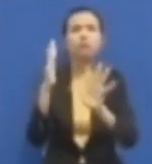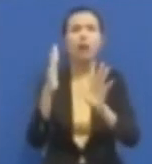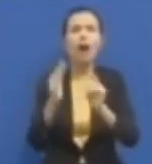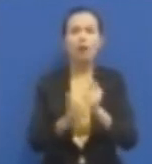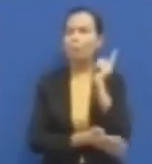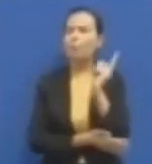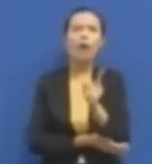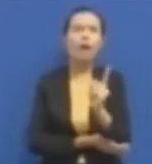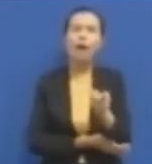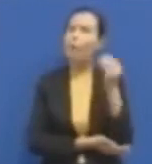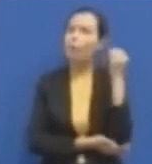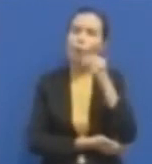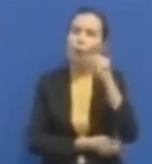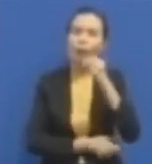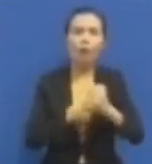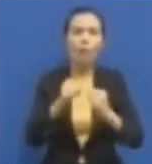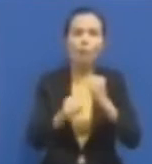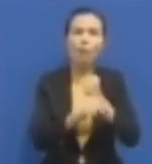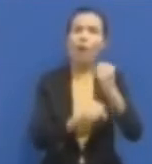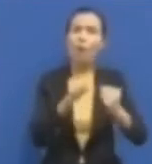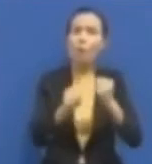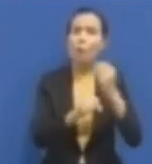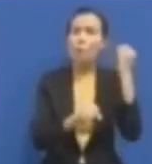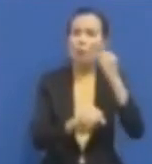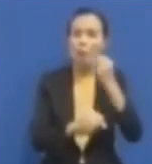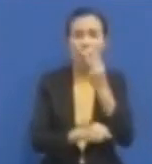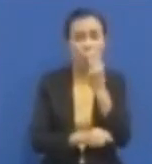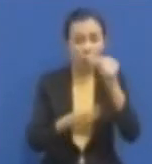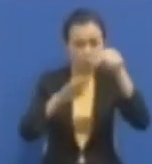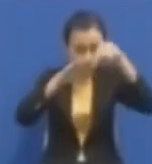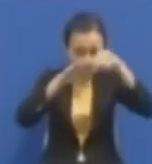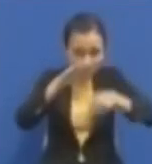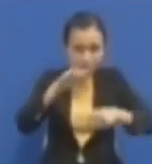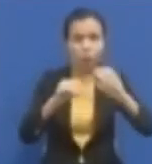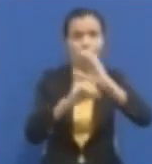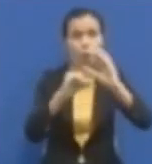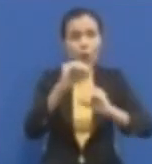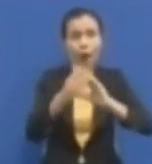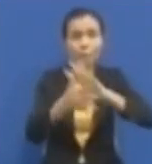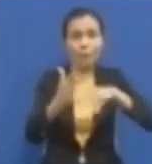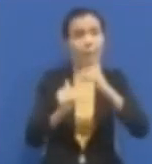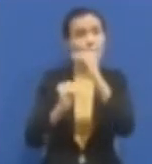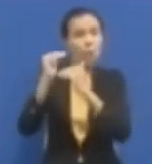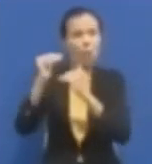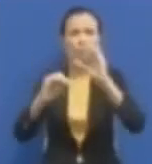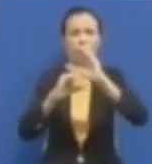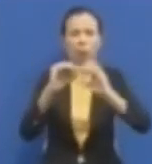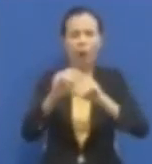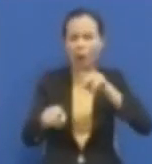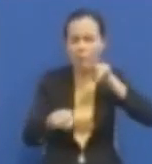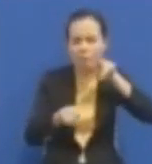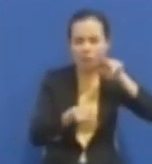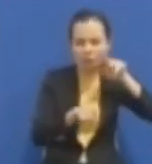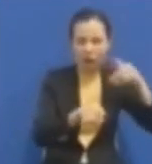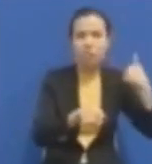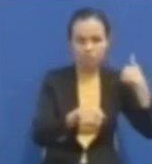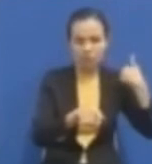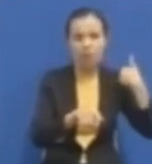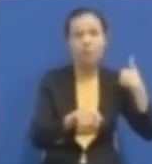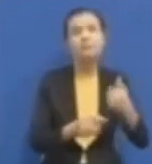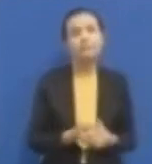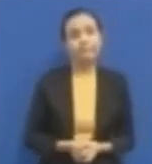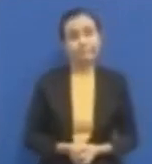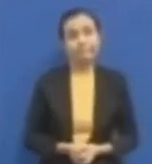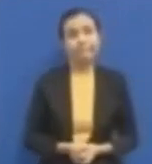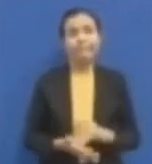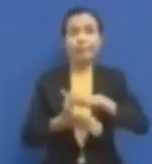ปีผมเชื่อว่าถ้าลงไปดูในรายละเอียดของโครงการในแผนปฏิรูปประเทศจะมีโครงการทับซ้อนเหล่านี้อยู่ค่อนข้างมาก